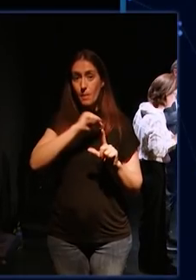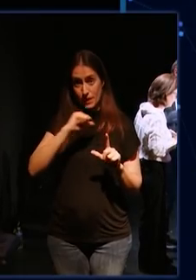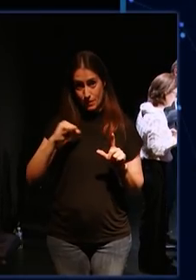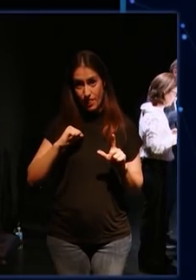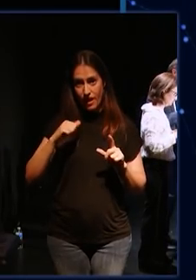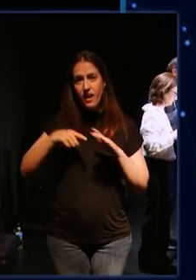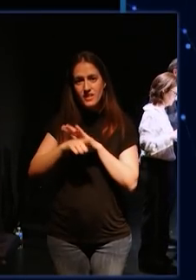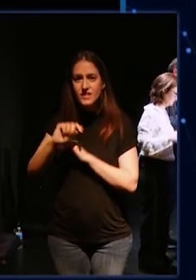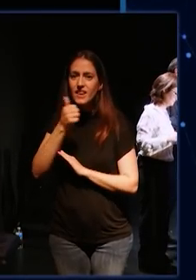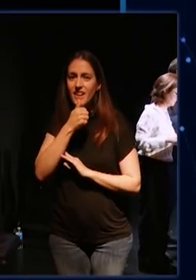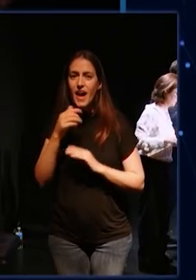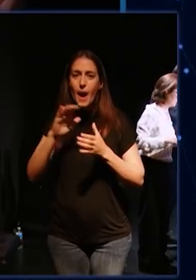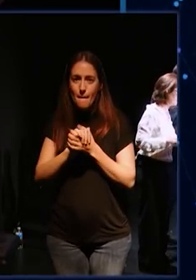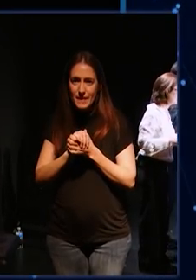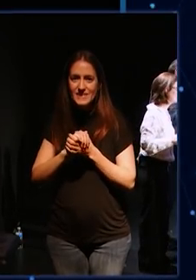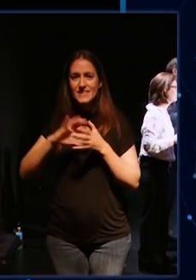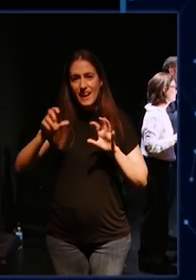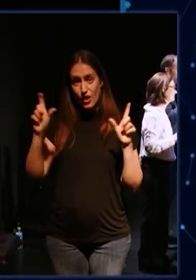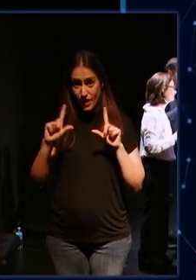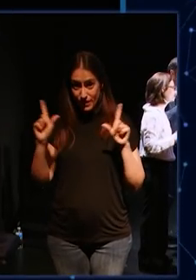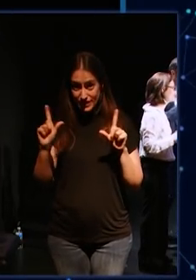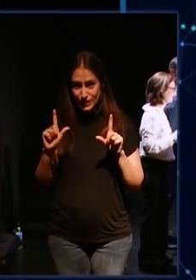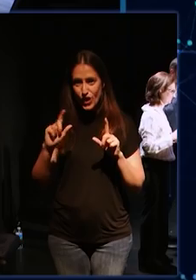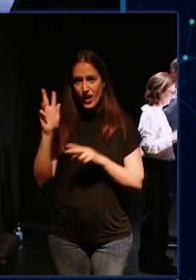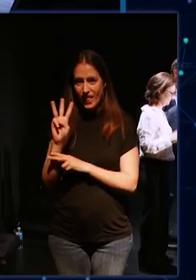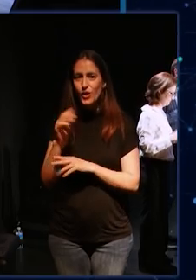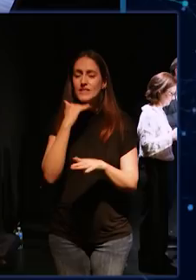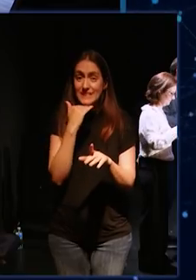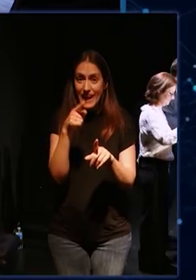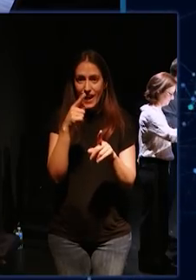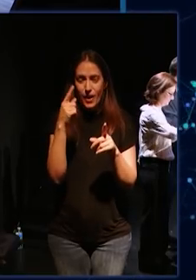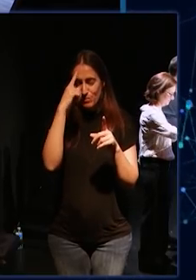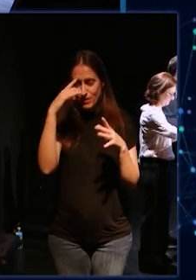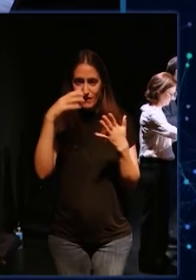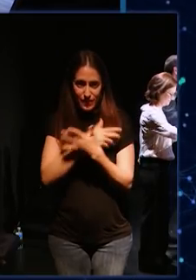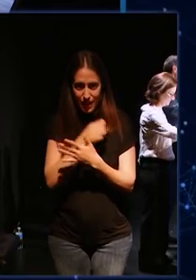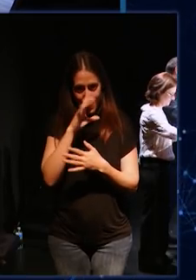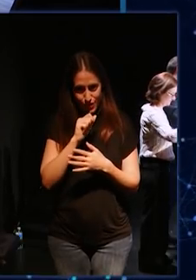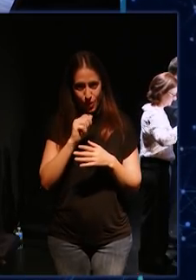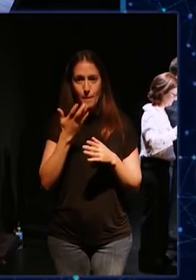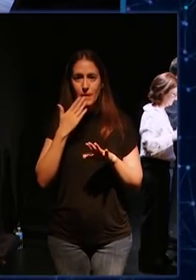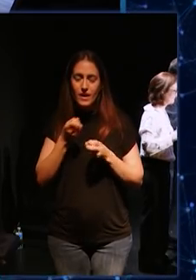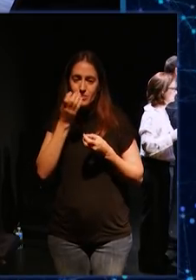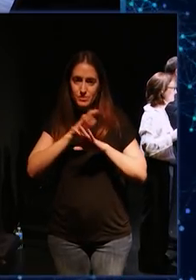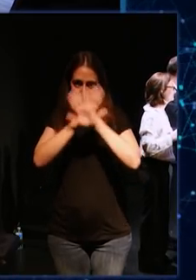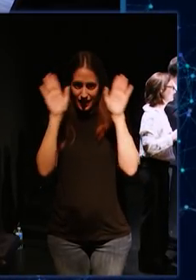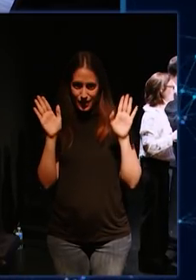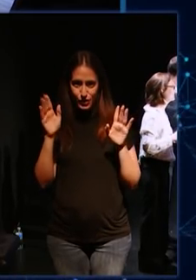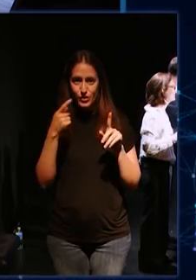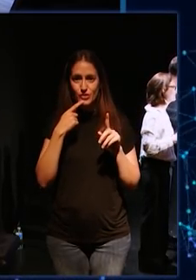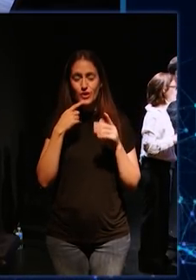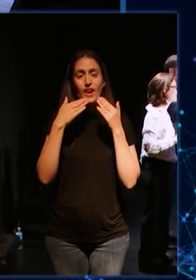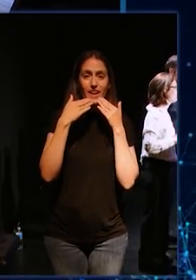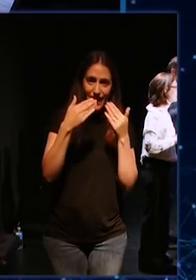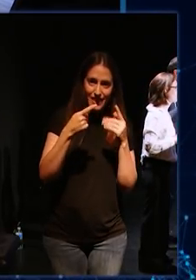l'entitat Associació d'Amics de Ràdio Televisió Cardedeu. Suposem que ha estat un lapsus, però simplement aclarir-ho perquè ningú tingui aquest dubte i agrair doncs, aquest agraïment